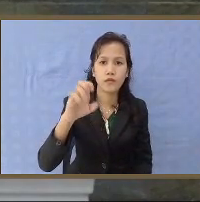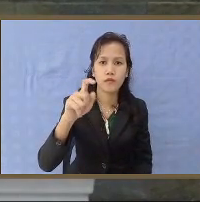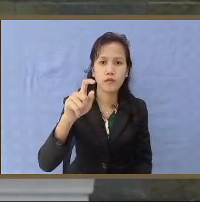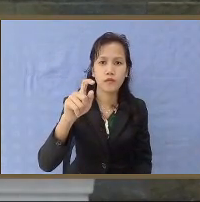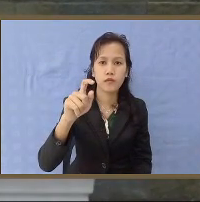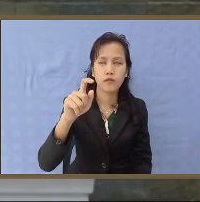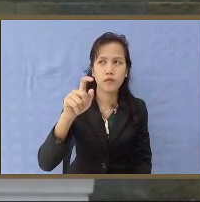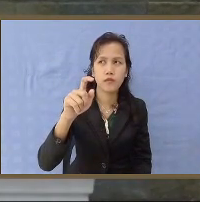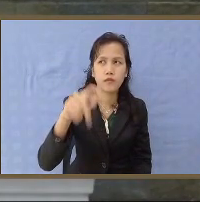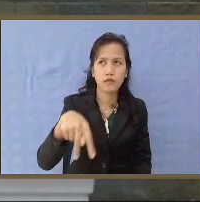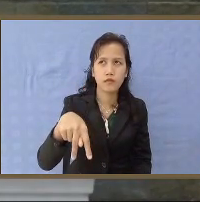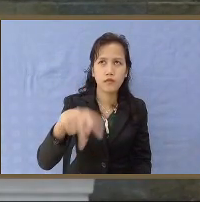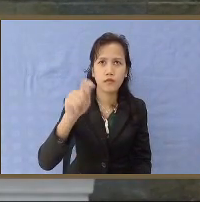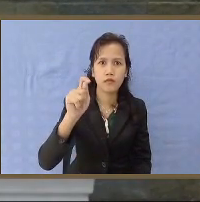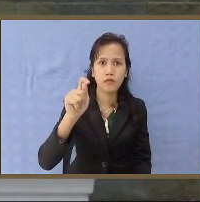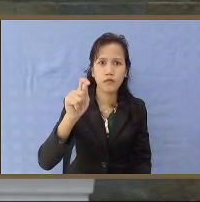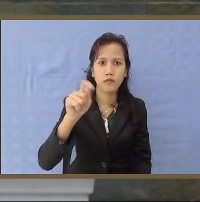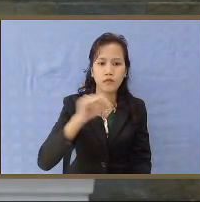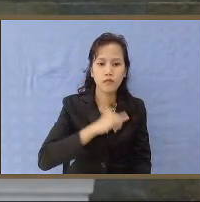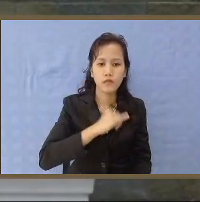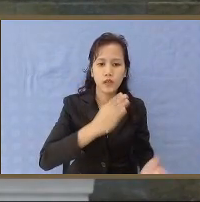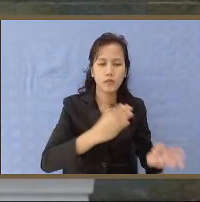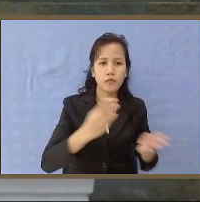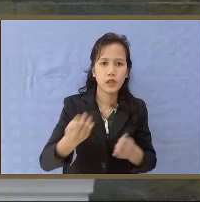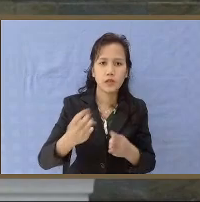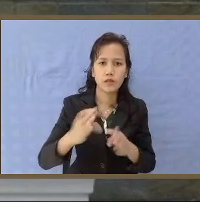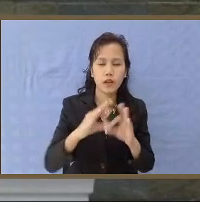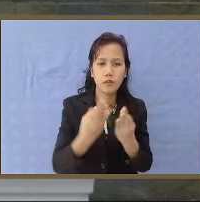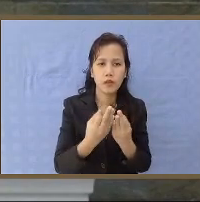hindi ko madadala closer ang aking family sa Panginoon.